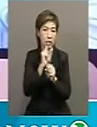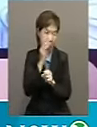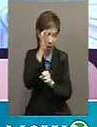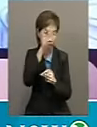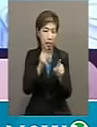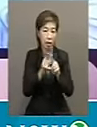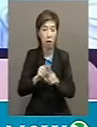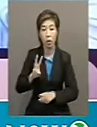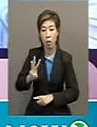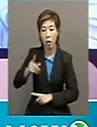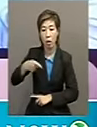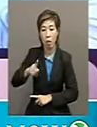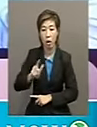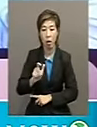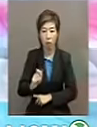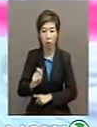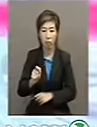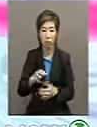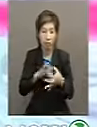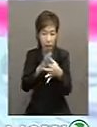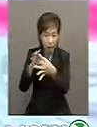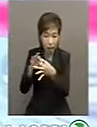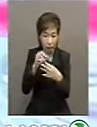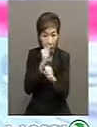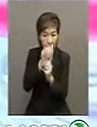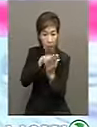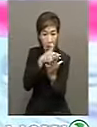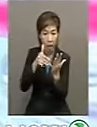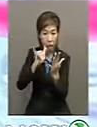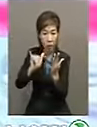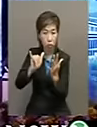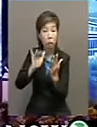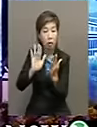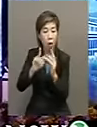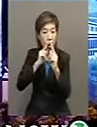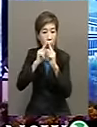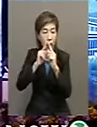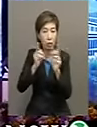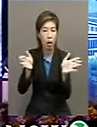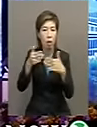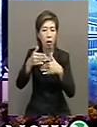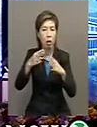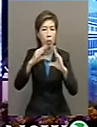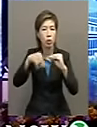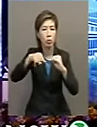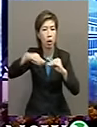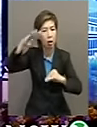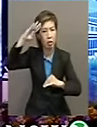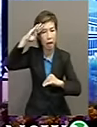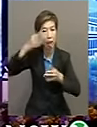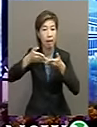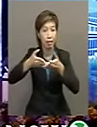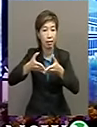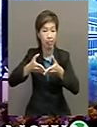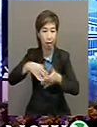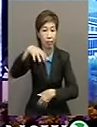โดยทางว. กับส่นที่เกี่ยวข้องที่ทำยุทธษาาตแห่งนี้คุยร่วมกัทหบปชุมกองทับเรือนะครับบวจะ